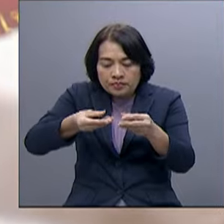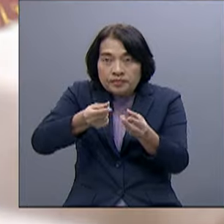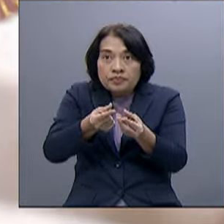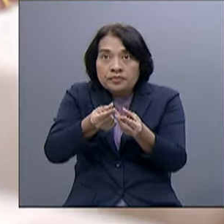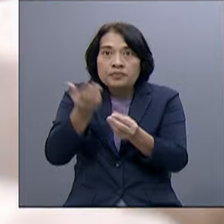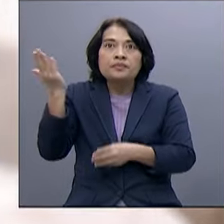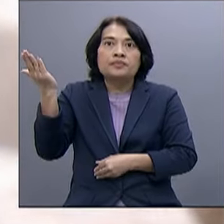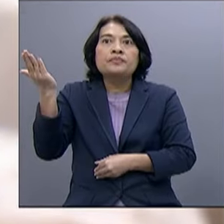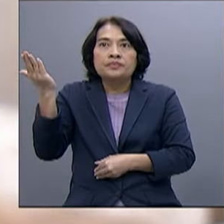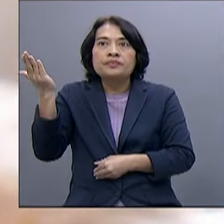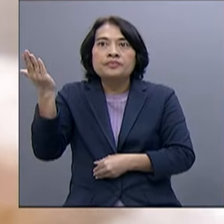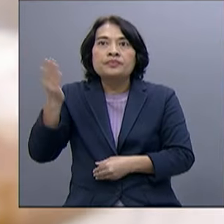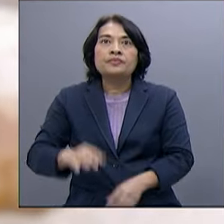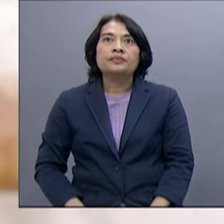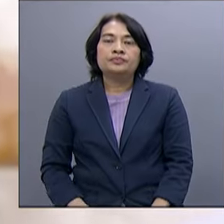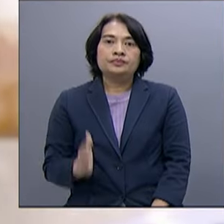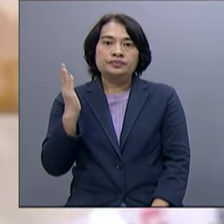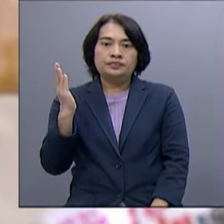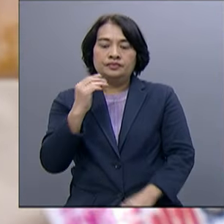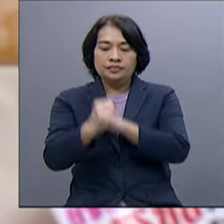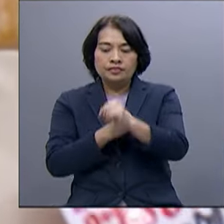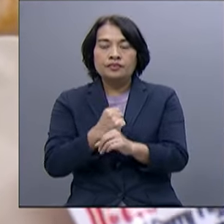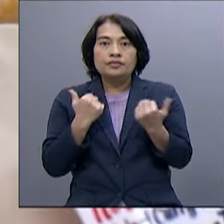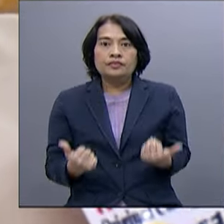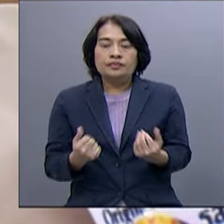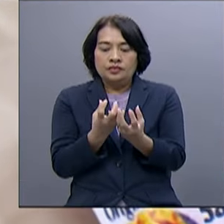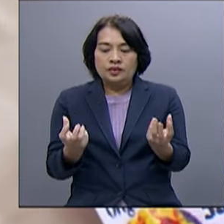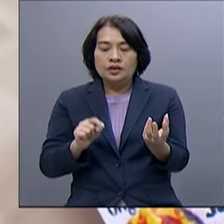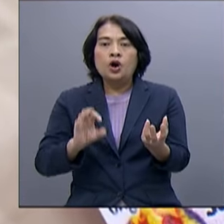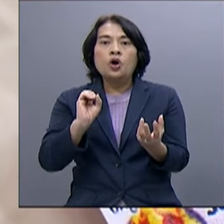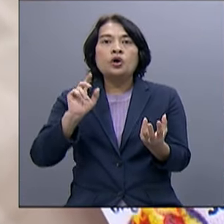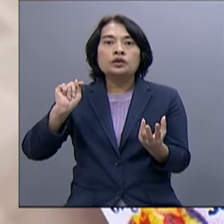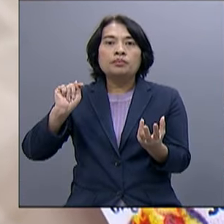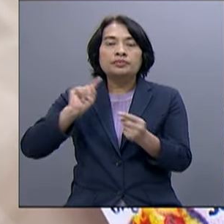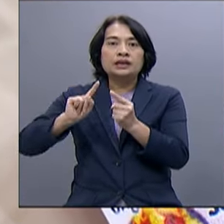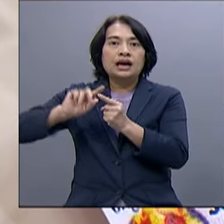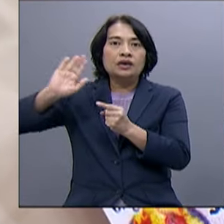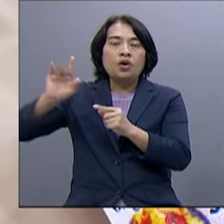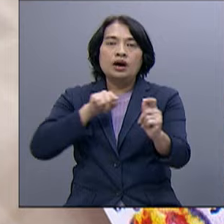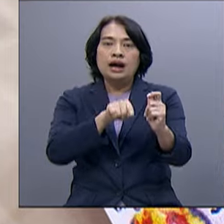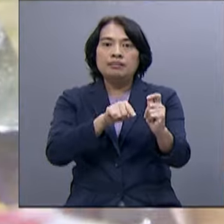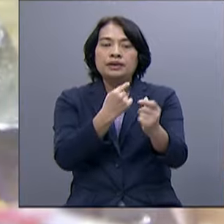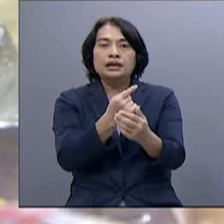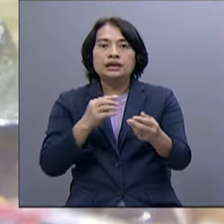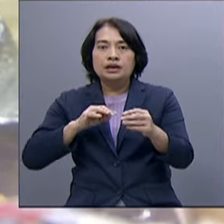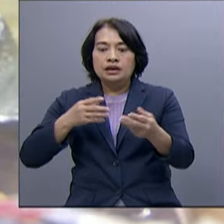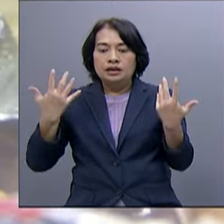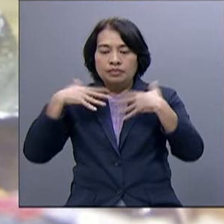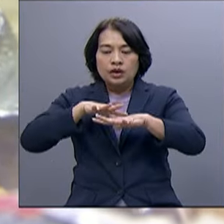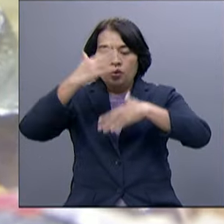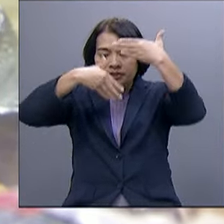เศษกว่าเดิมไหมครับท่าน ก็ปีนี้เราก็จะมีสินค้าโอท็อปต่างๆของอำเภอต่างๆที่มาร่วมออกร้านเ